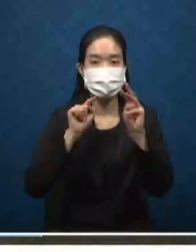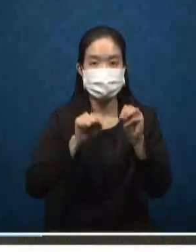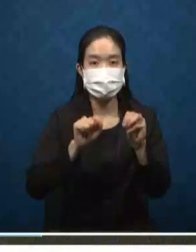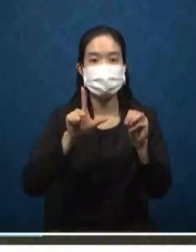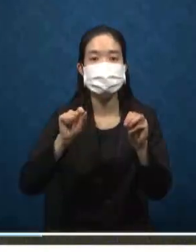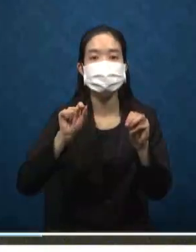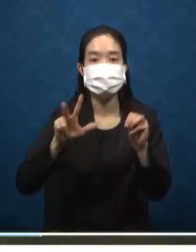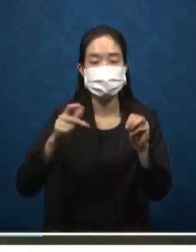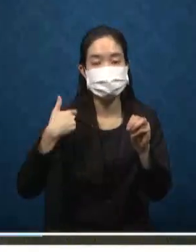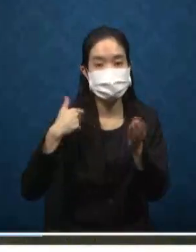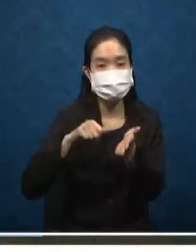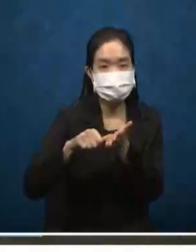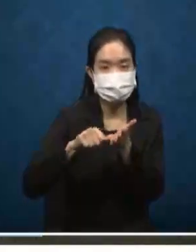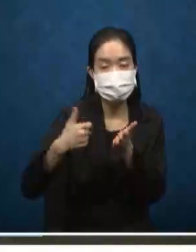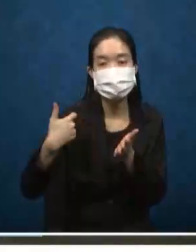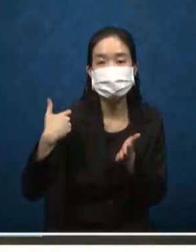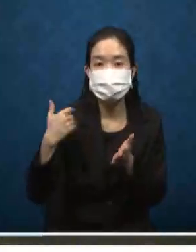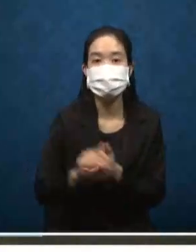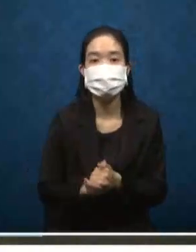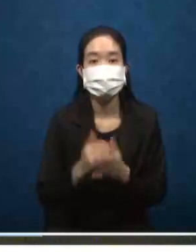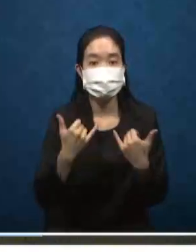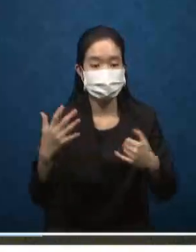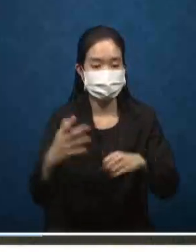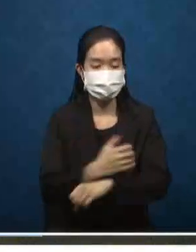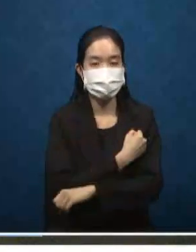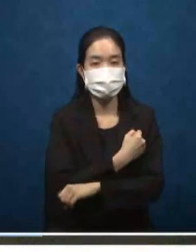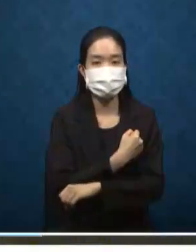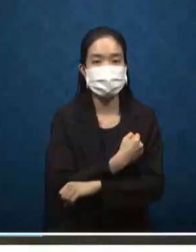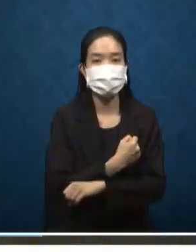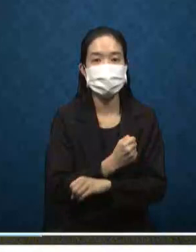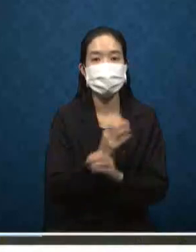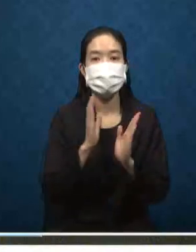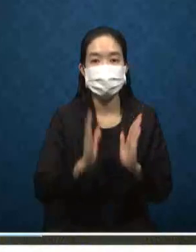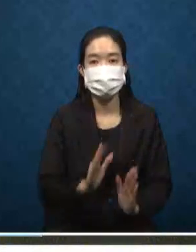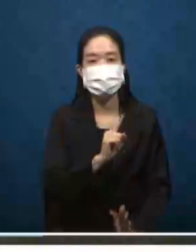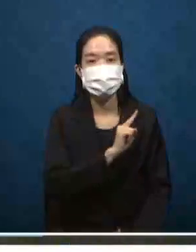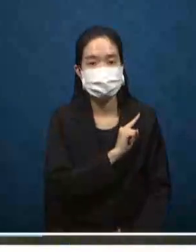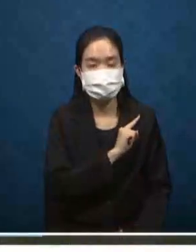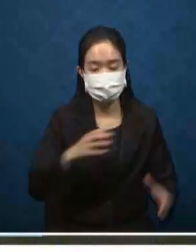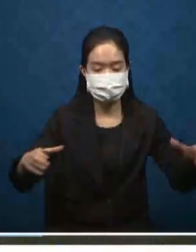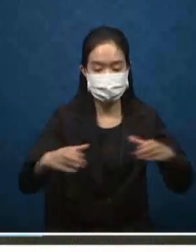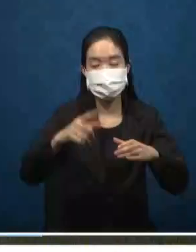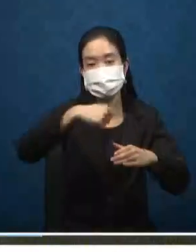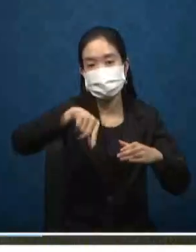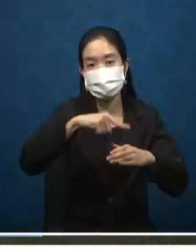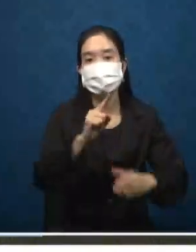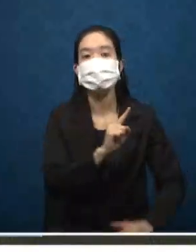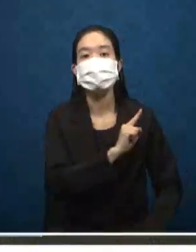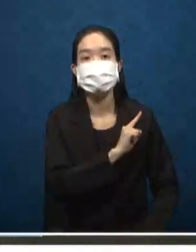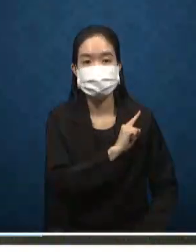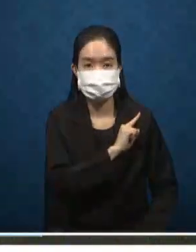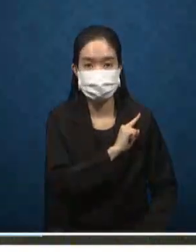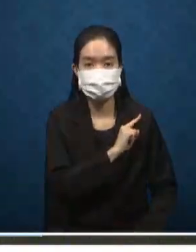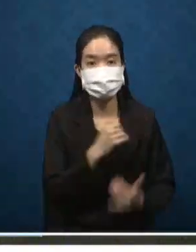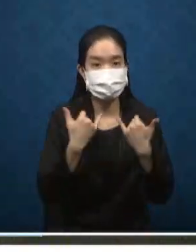ที่ให้อำนาจของอคสเขตพื้นที่การศึกษาปฏิบัติหน้าที่จึงขอ